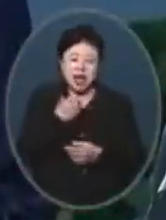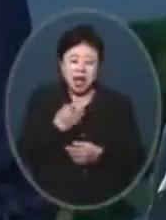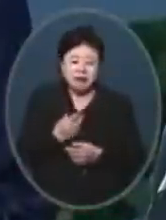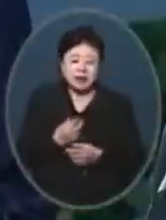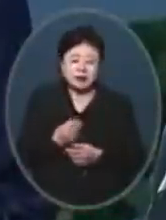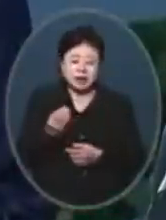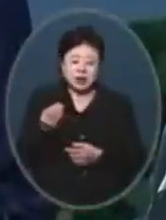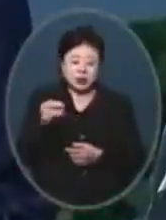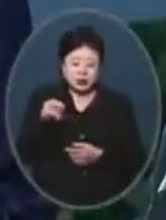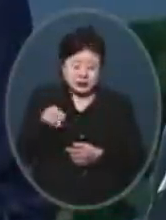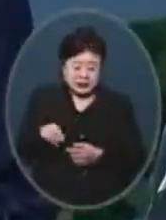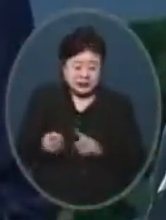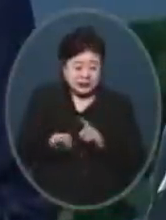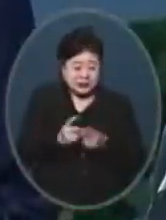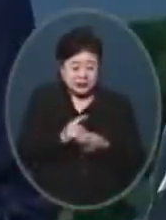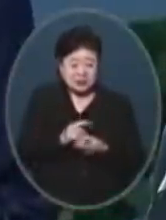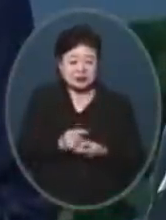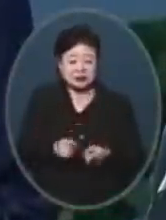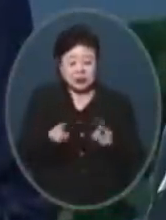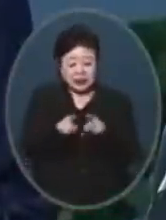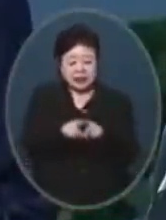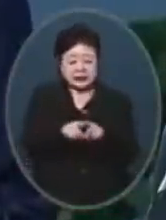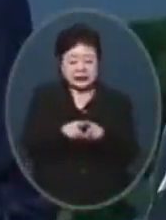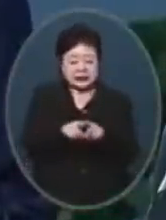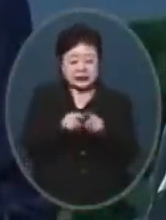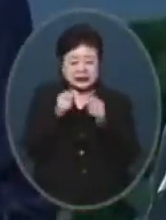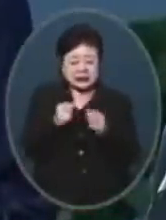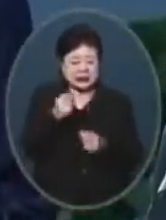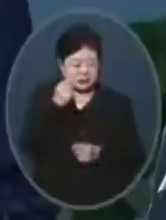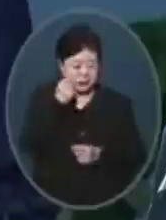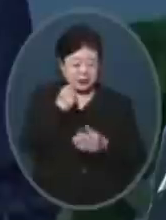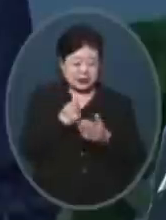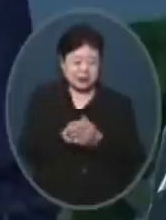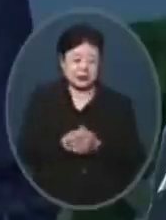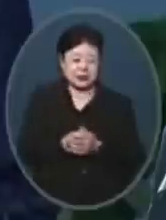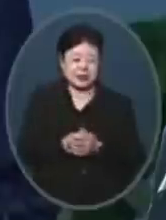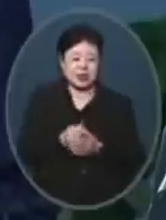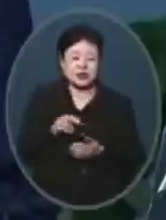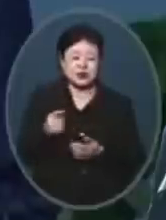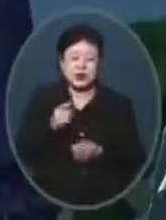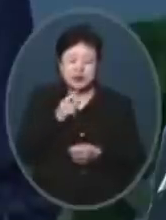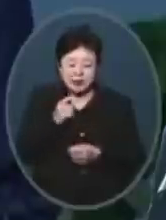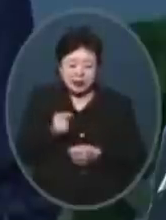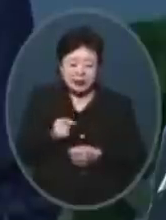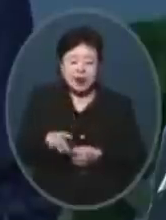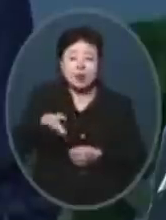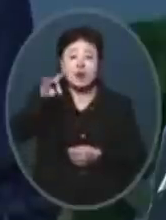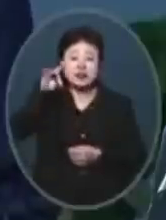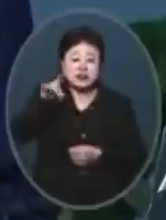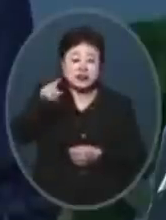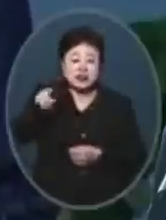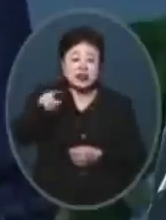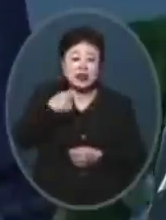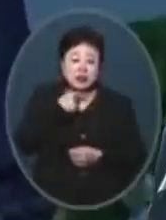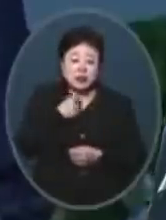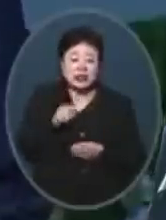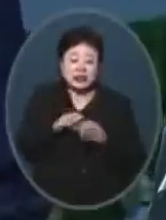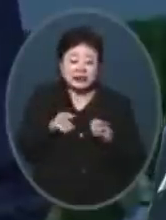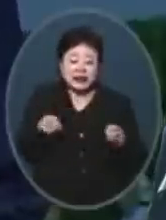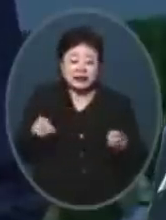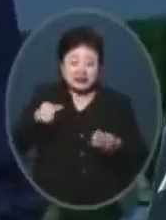롯이 같이 있을 수 없습니다. 그러므로 조카에게 먼저